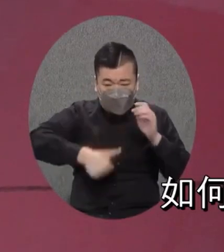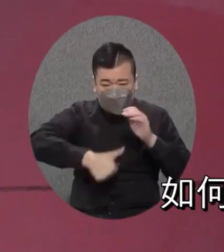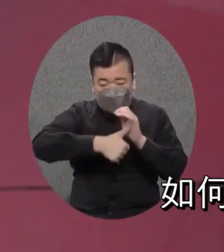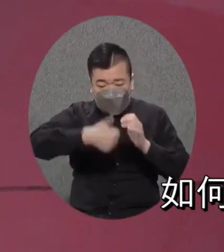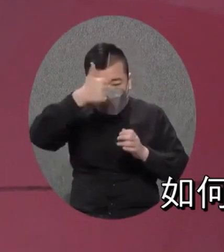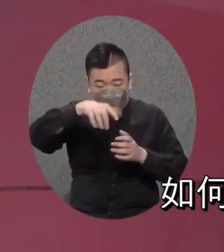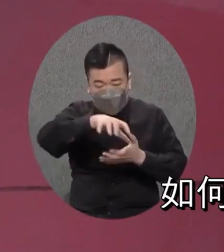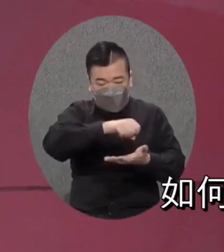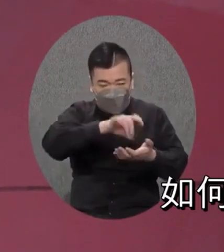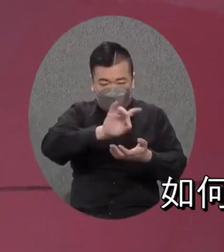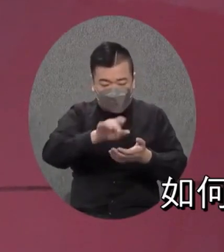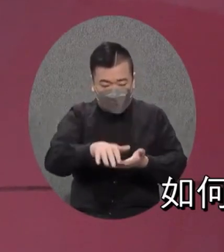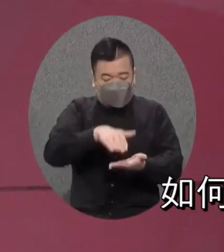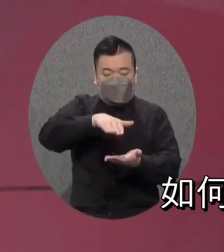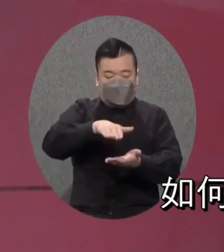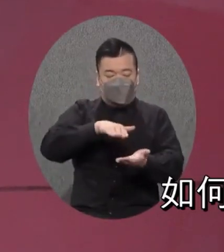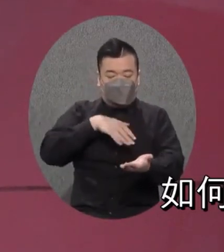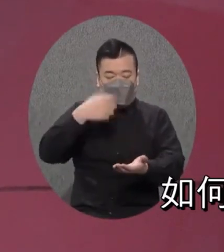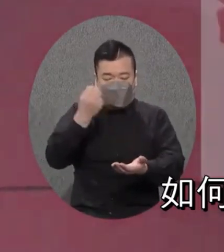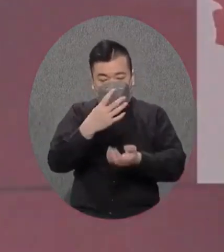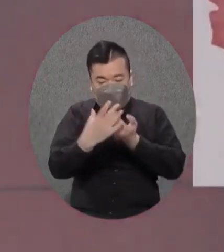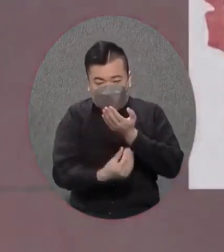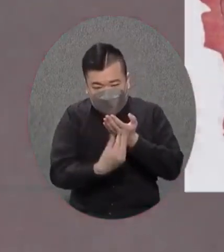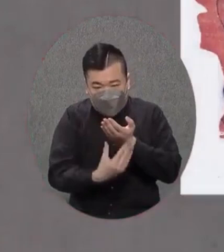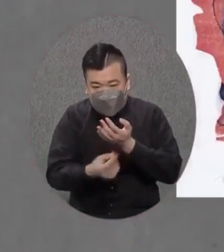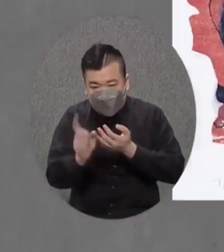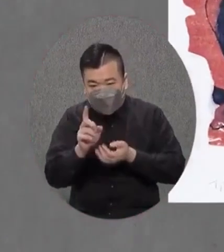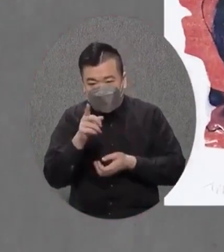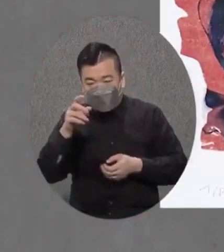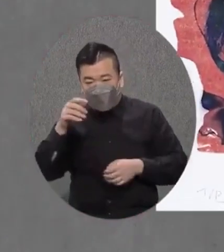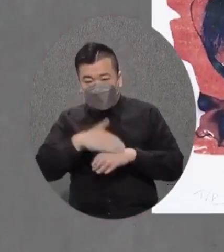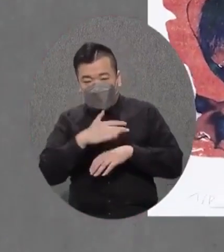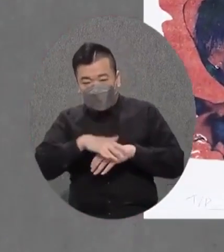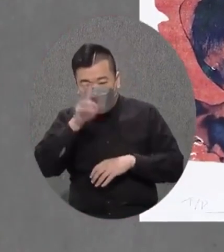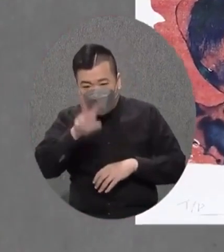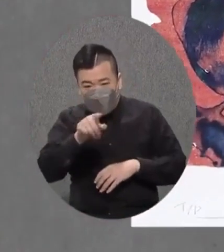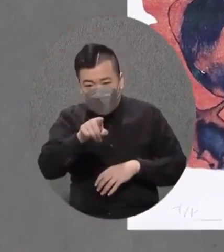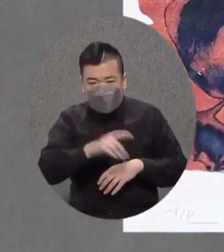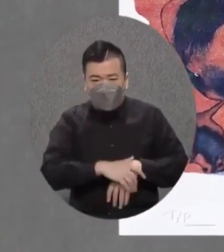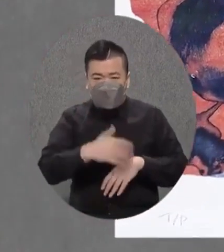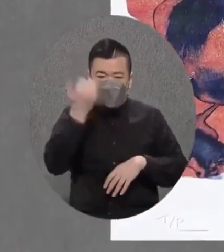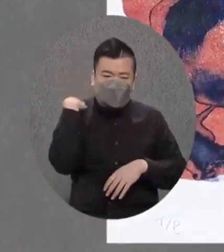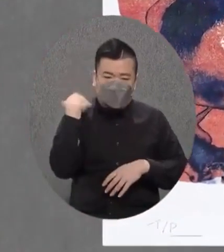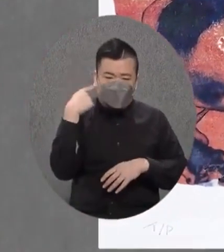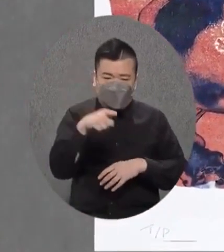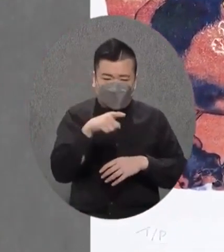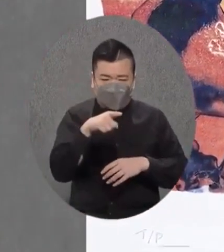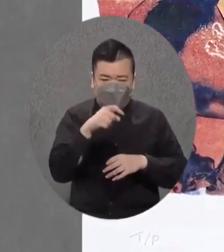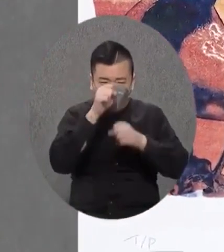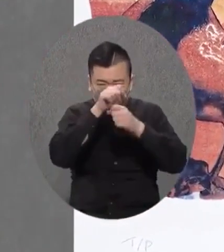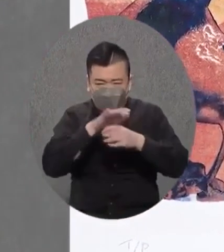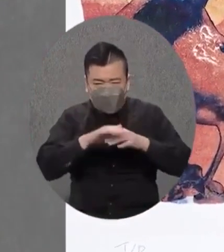張紙去印到出嚟咧。咁如果你睇個圖像裏面，你會睇到當時嗰個像素仲